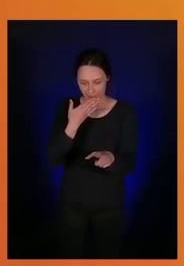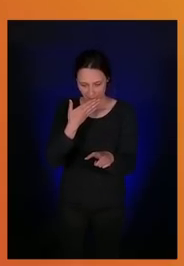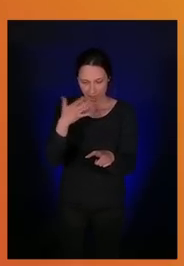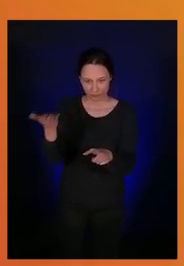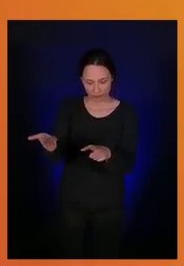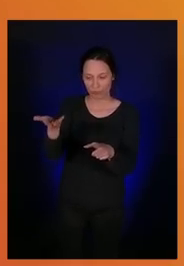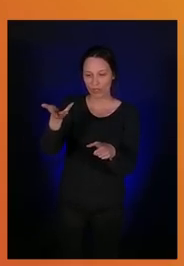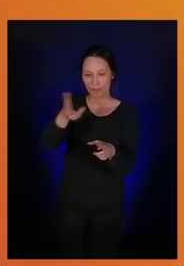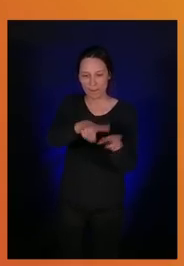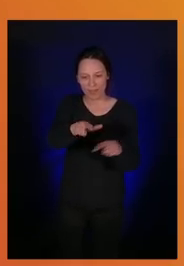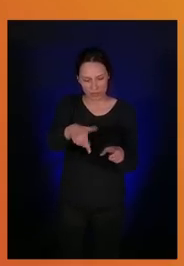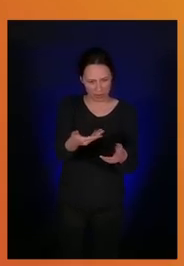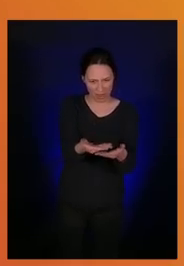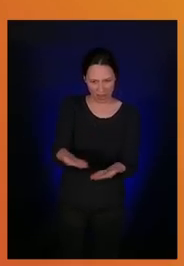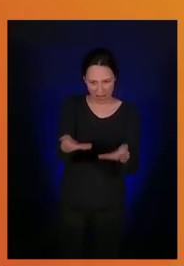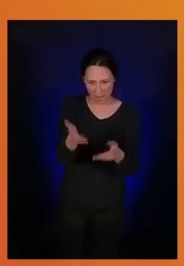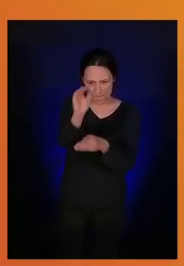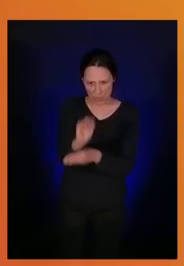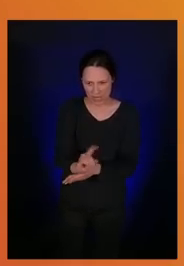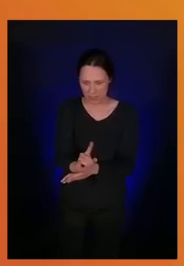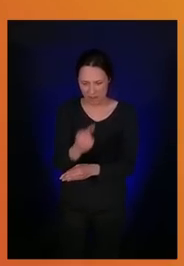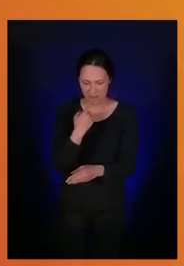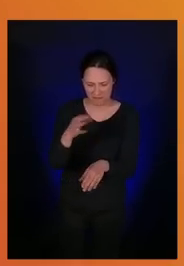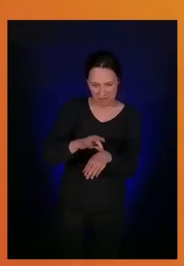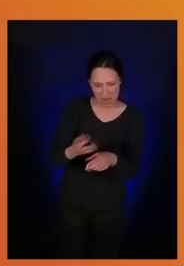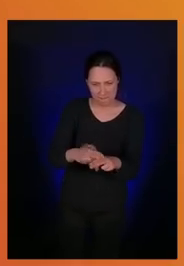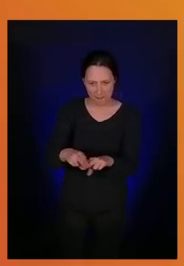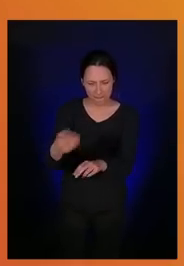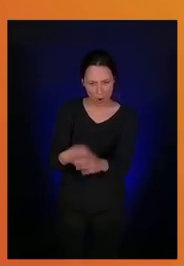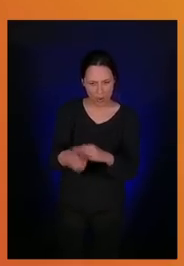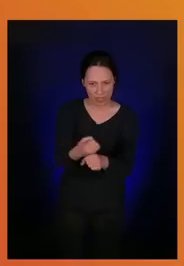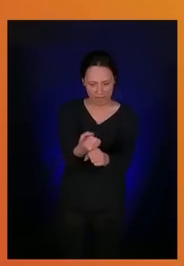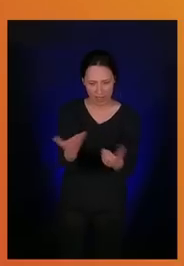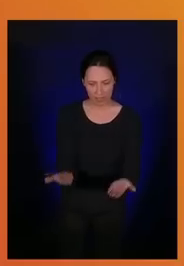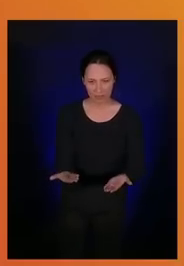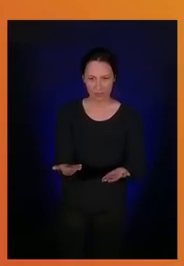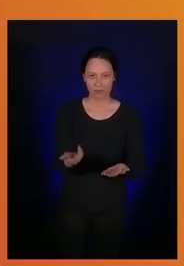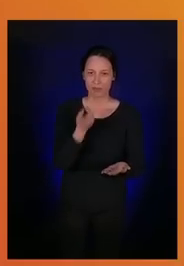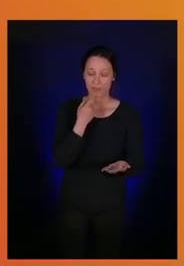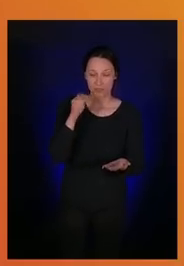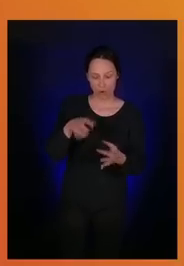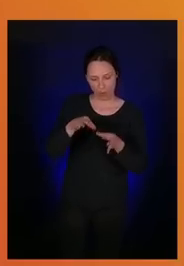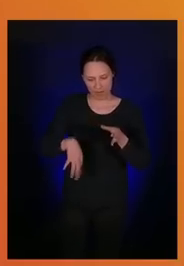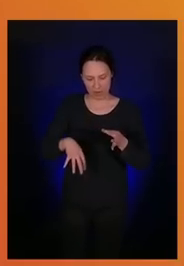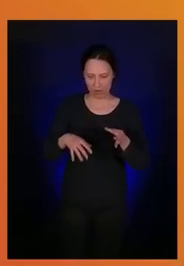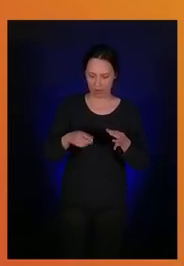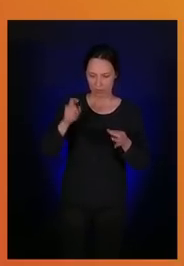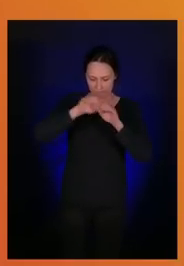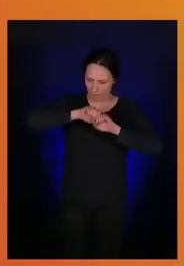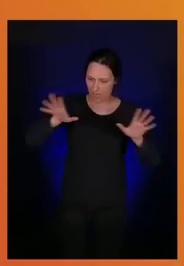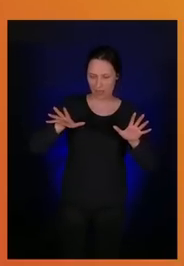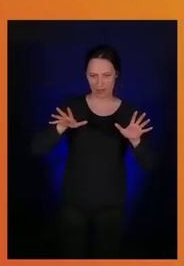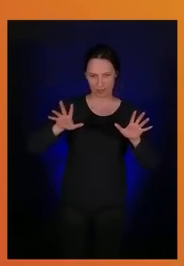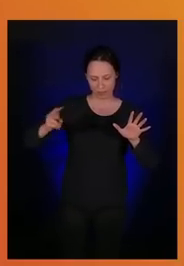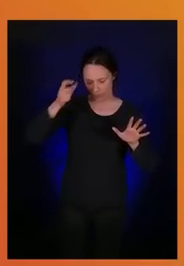à mourir au travail du fait de l'absence de protection. Exemple de point absent du bilan qui mériterait un point lucide et constructif. En septembre 2021,